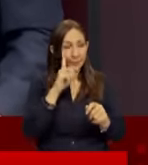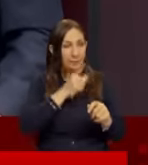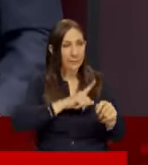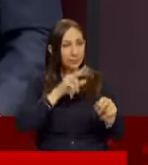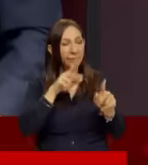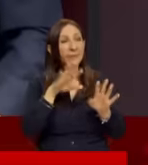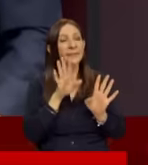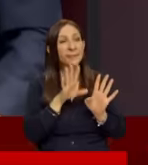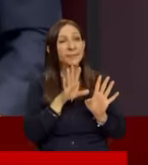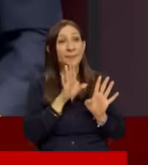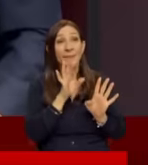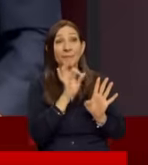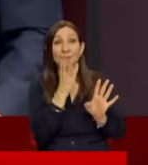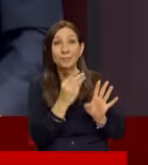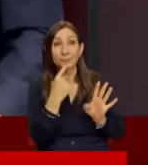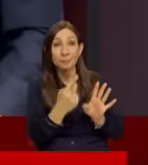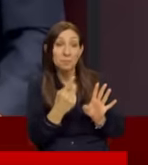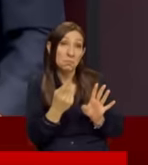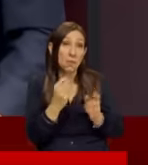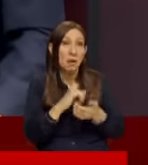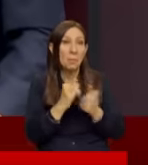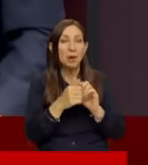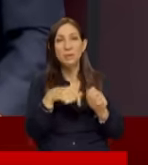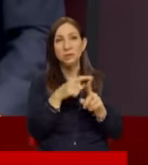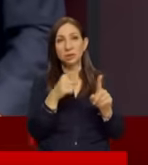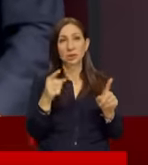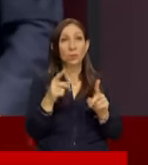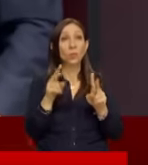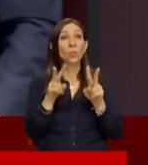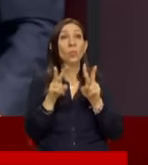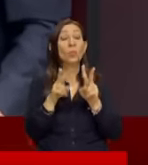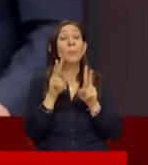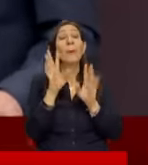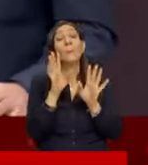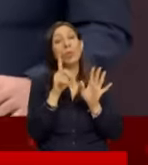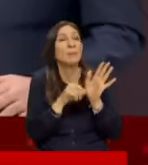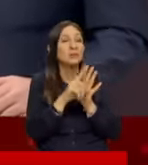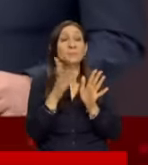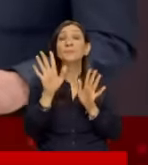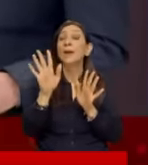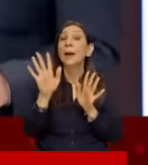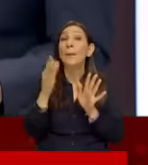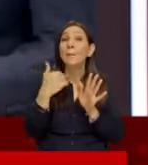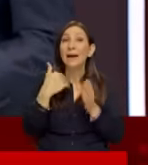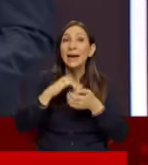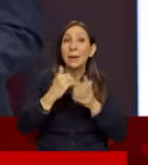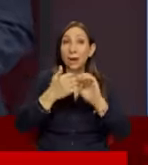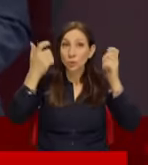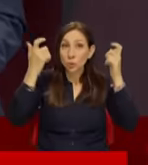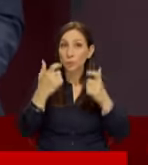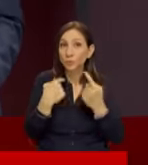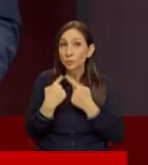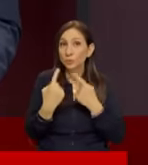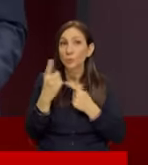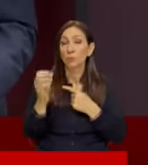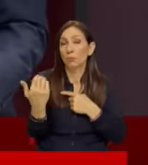aday değildi. Ama böyle olsun dediler demek ki kampanya sürecinde. Murat Kurum'un da bu kadar başarabildi. Ben mesela kampanya sorumlularıyla